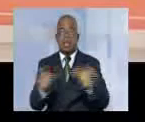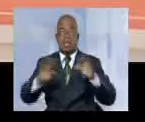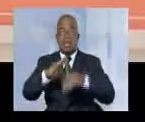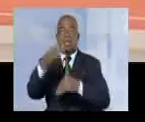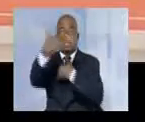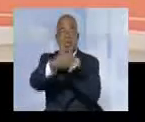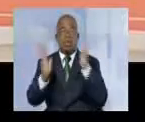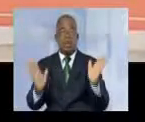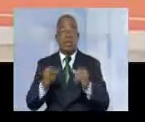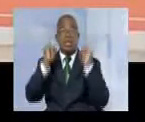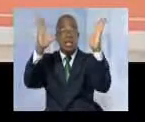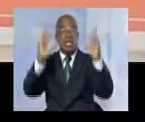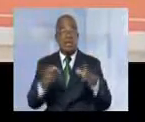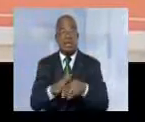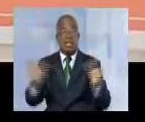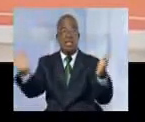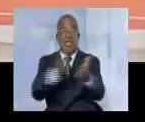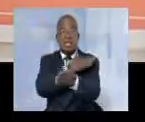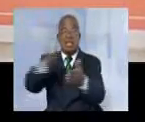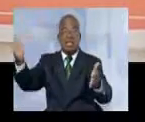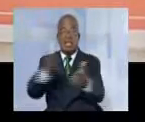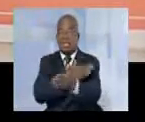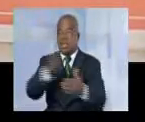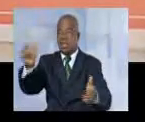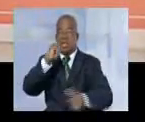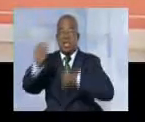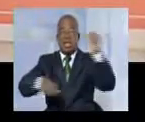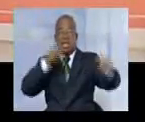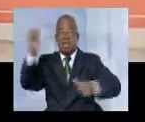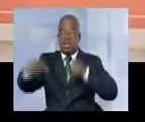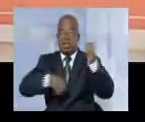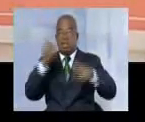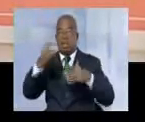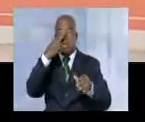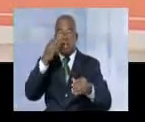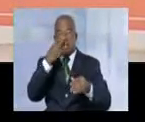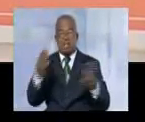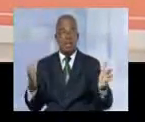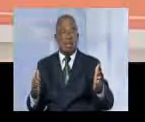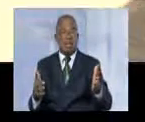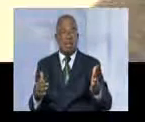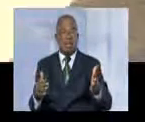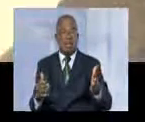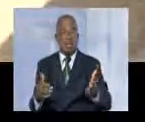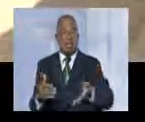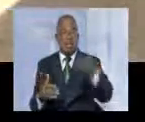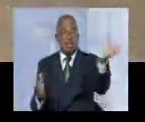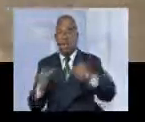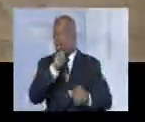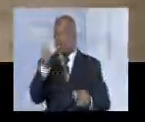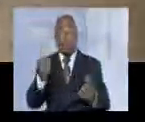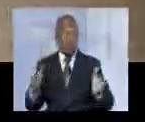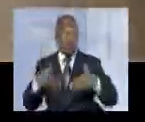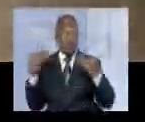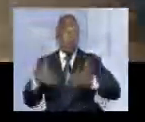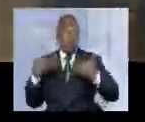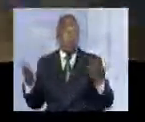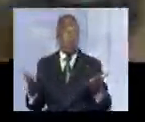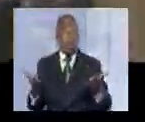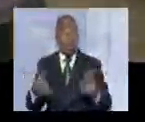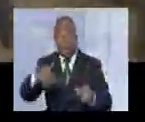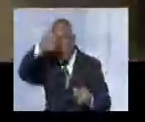du droit d'auteur mène une campagne sur le terrain contre la contrefaçon. Le Burida s'adresse aux candidats aux élections